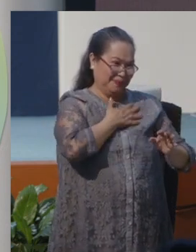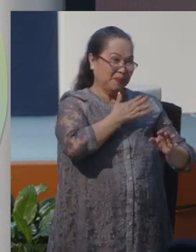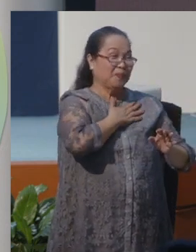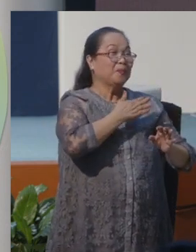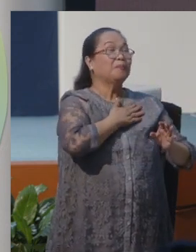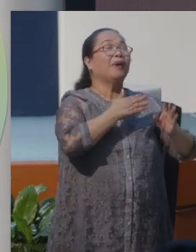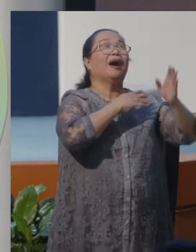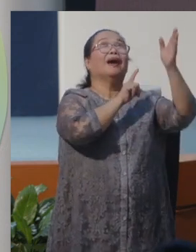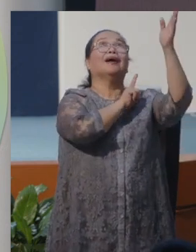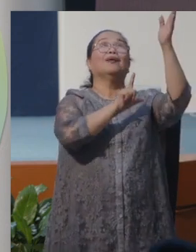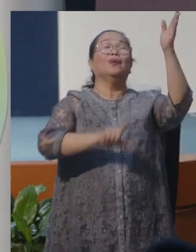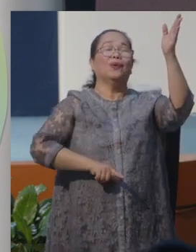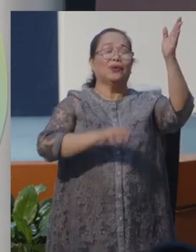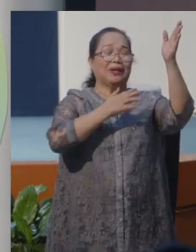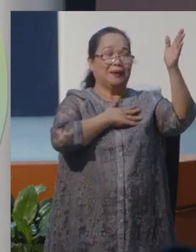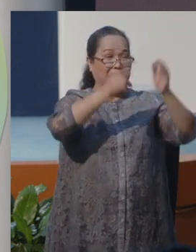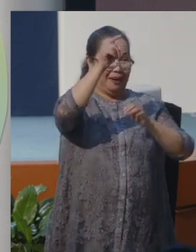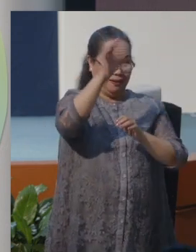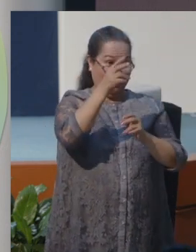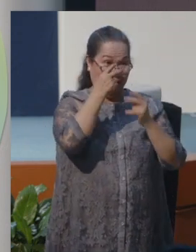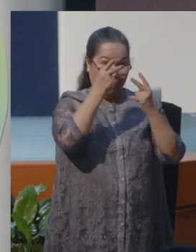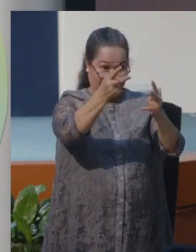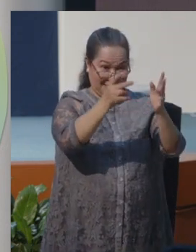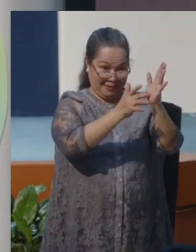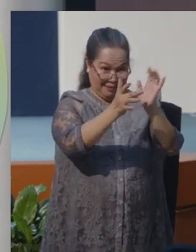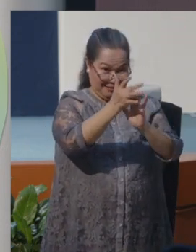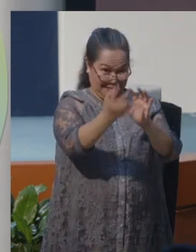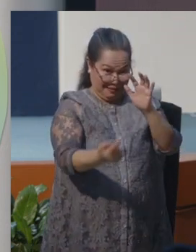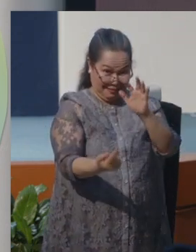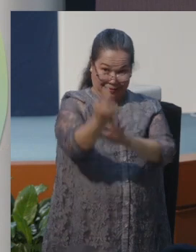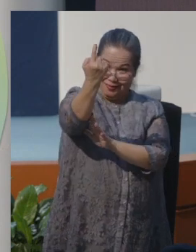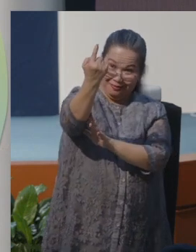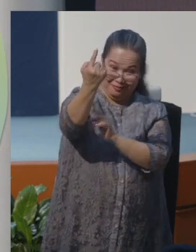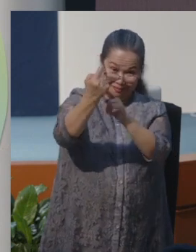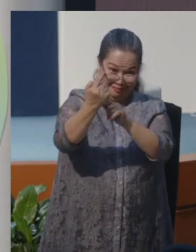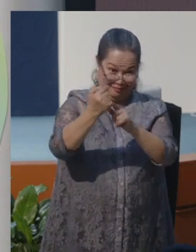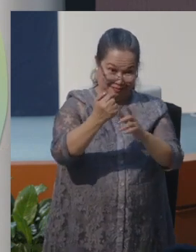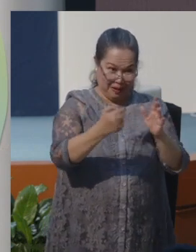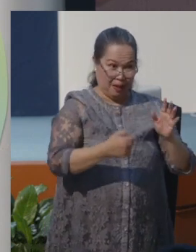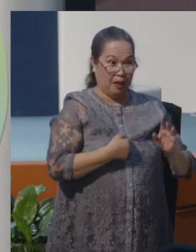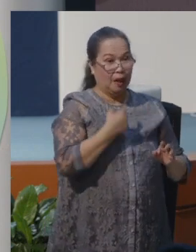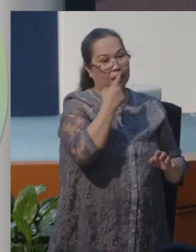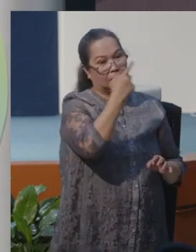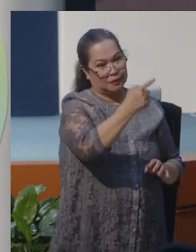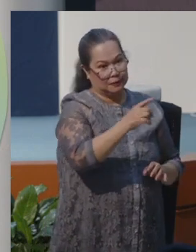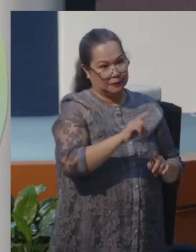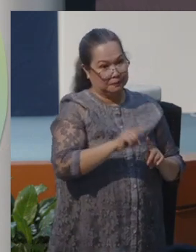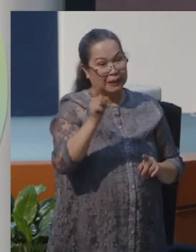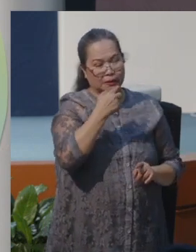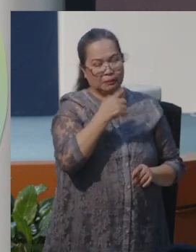Lord and my God." At dapat nga ang ating Panginoon, ang ating Lord, sapagkat siya ang ating God.